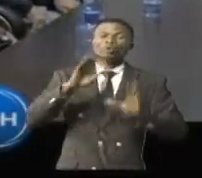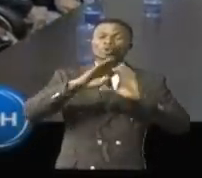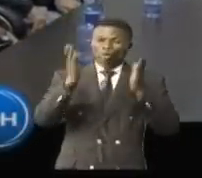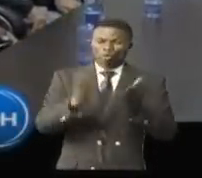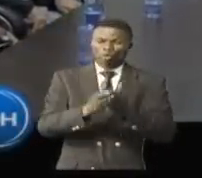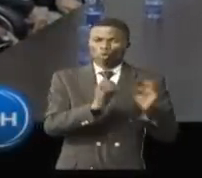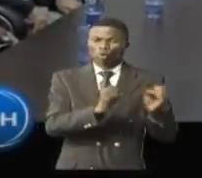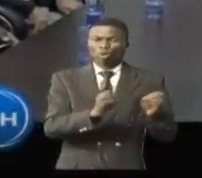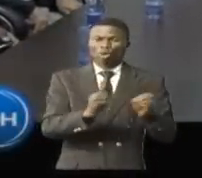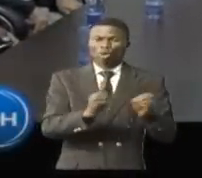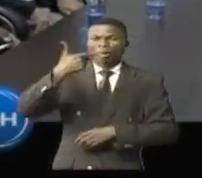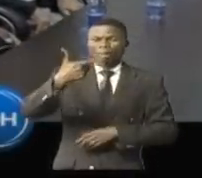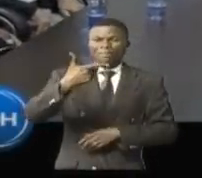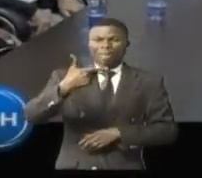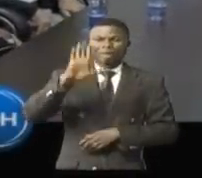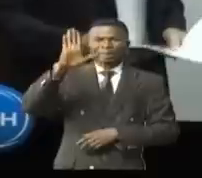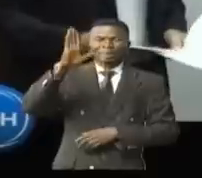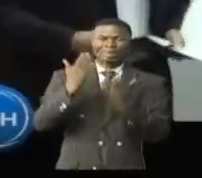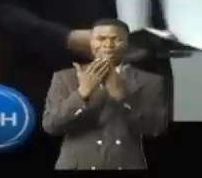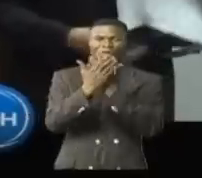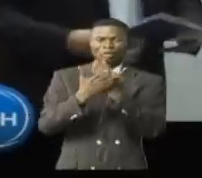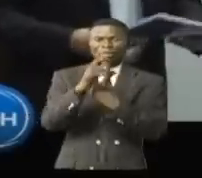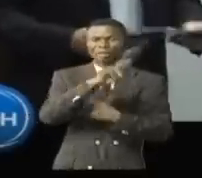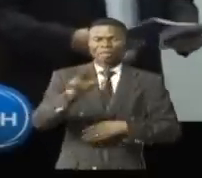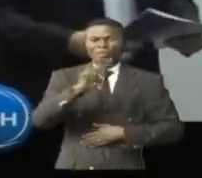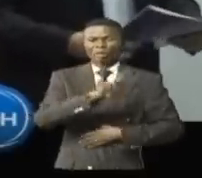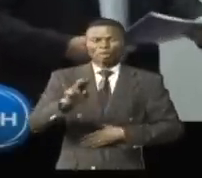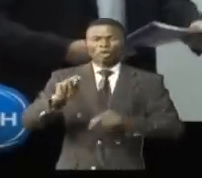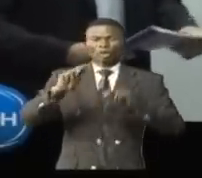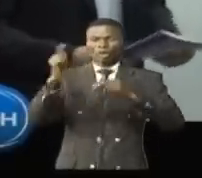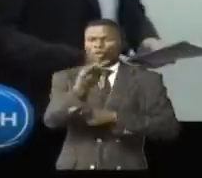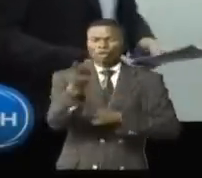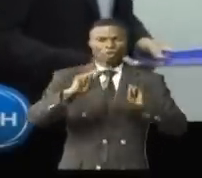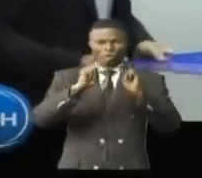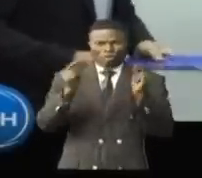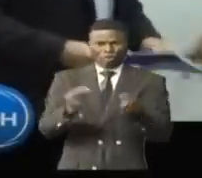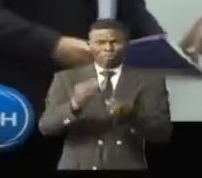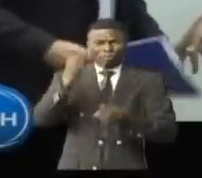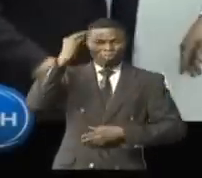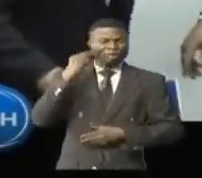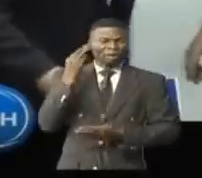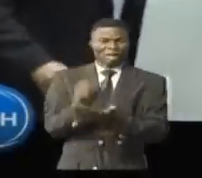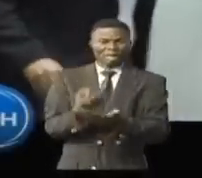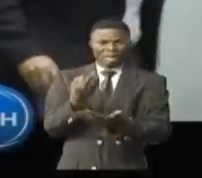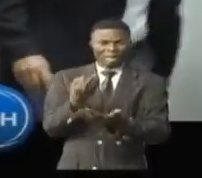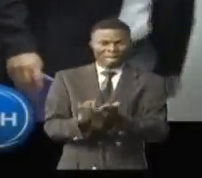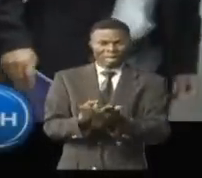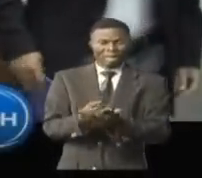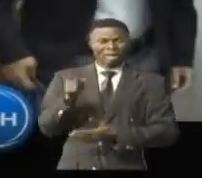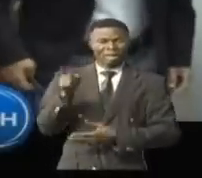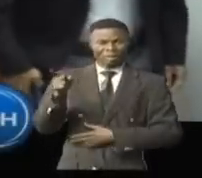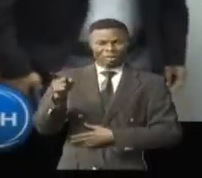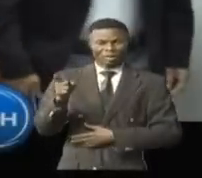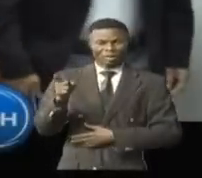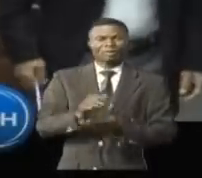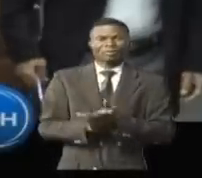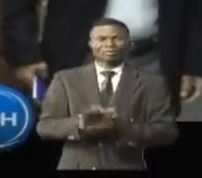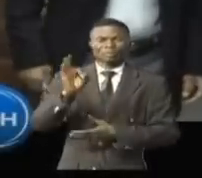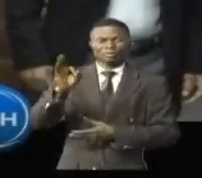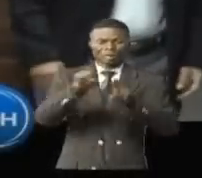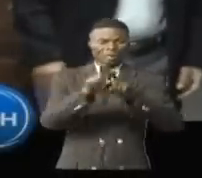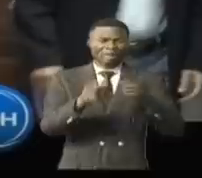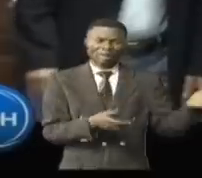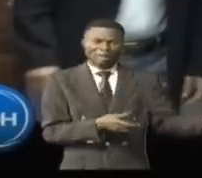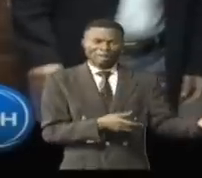déroulé le mardi 5 juillet 2022 entre les deux parties. Le ministre des Sports, Serge Kondé, l'a fait Kofa d'une part et de